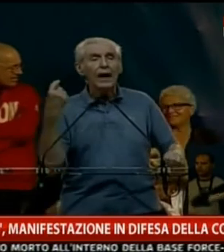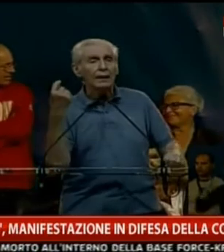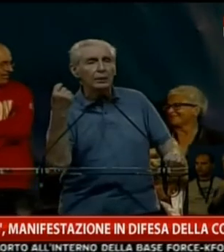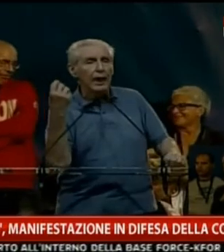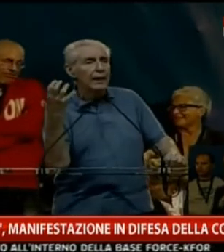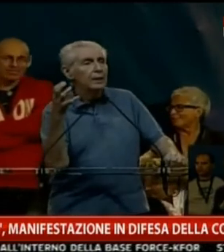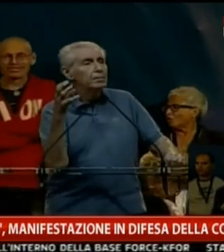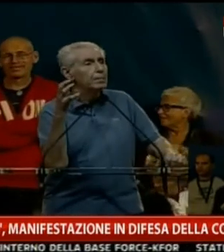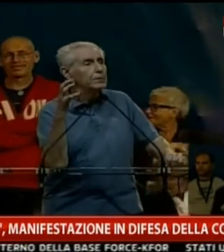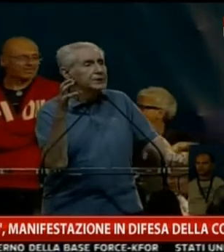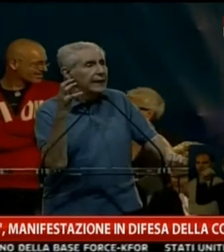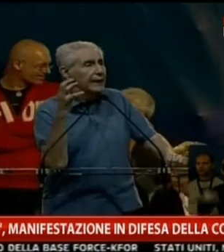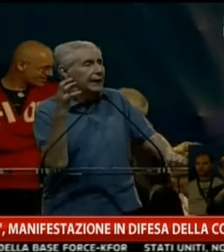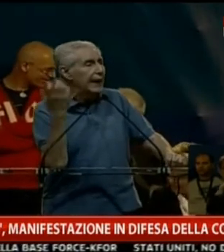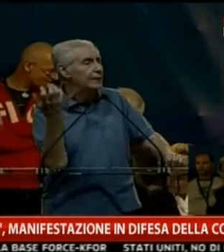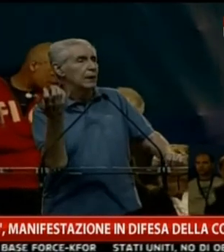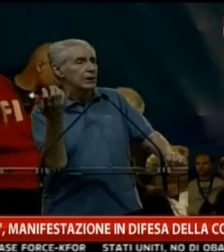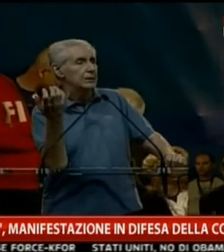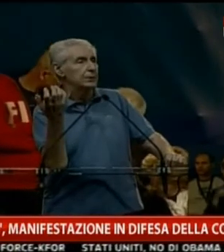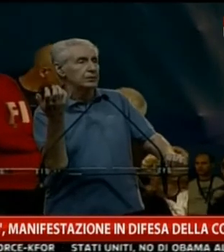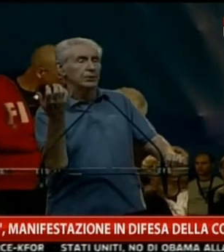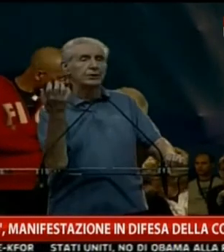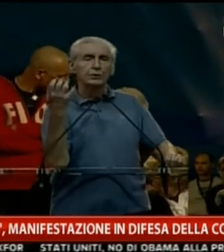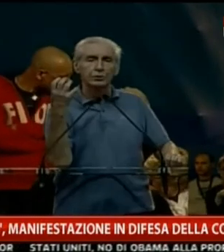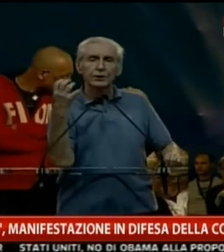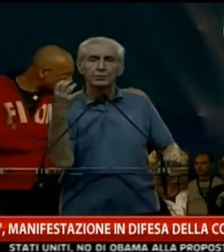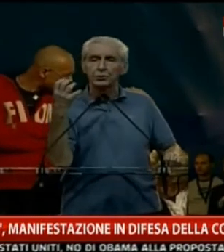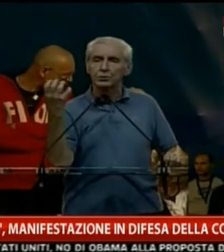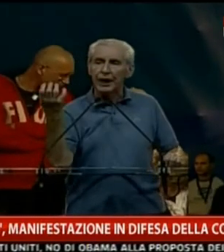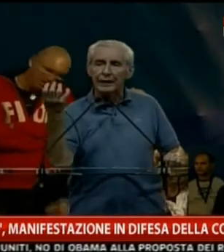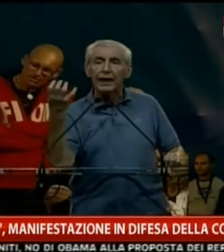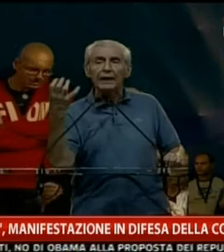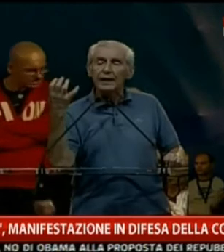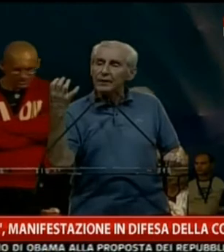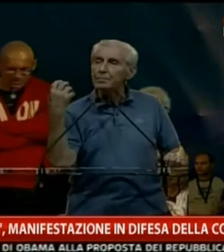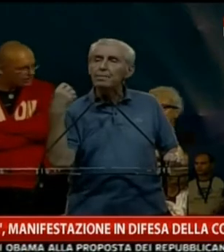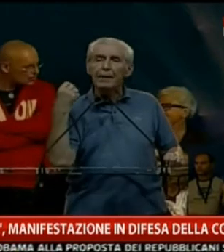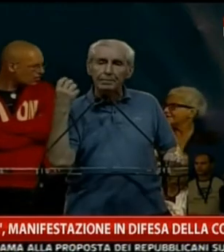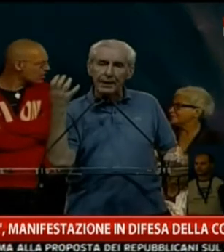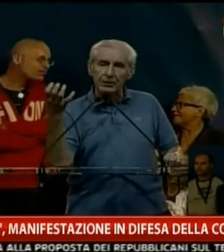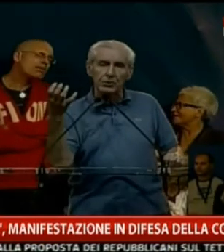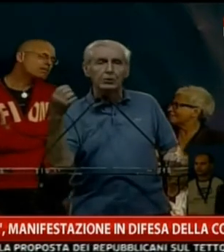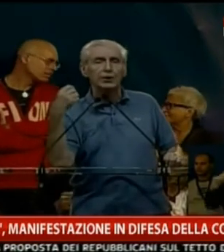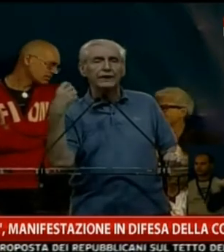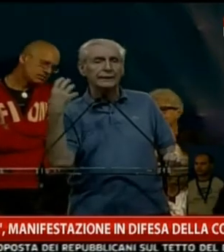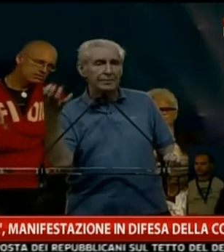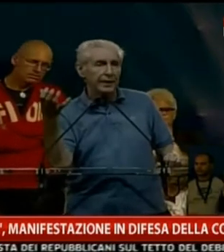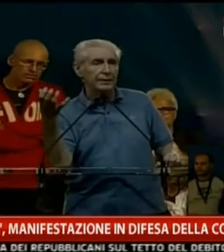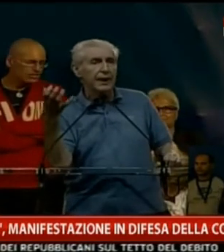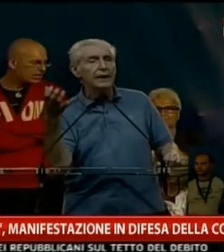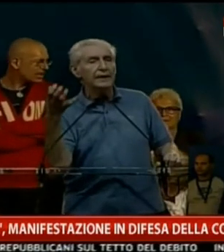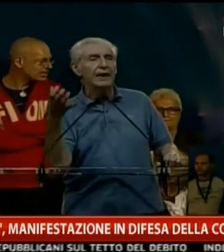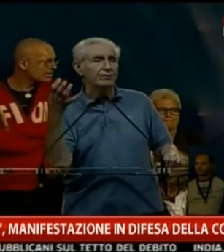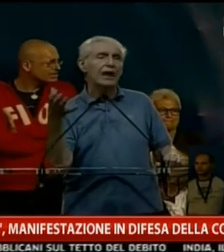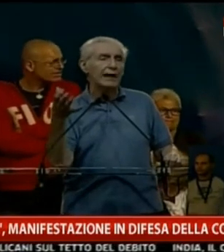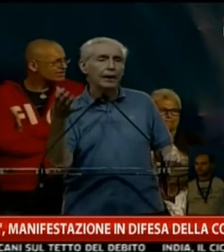momento. Allora, si era creata una situazione di consenso sociale che avrebbe permesso